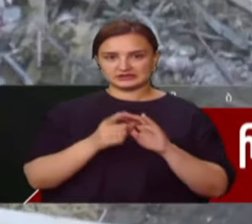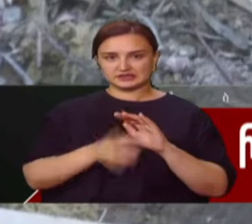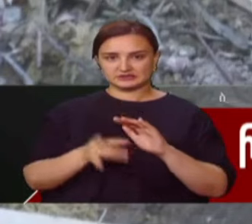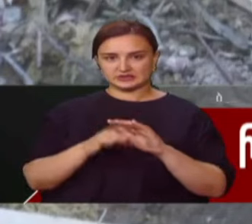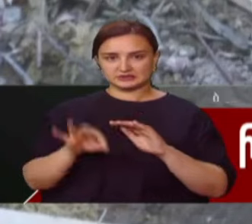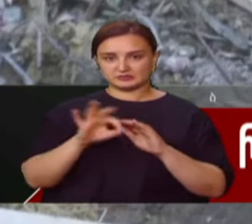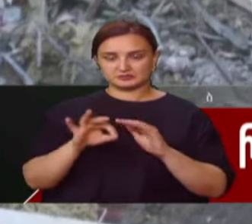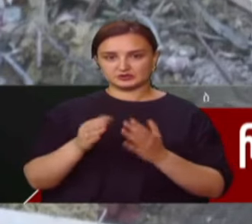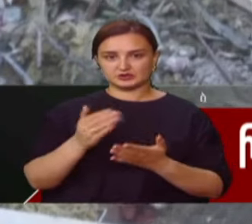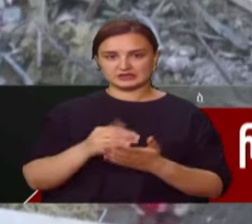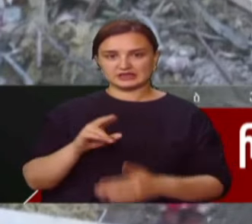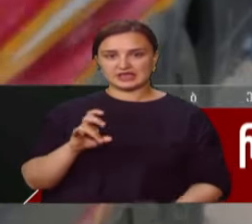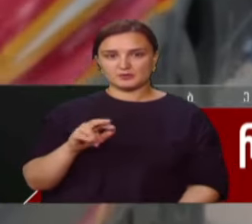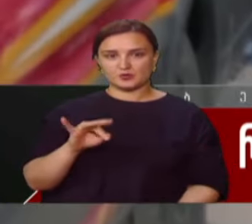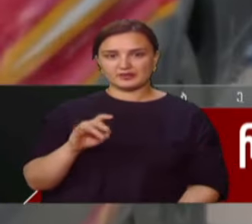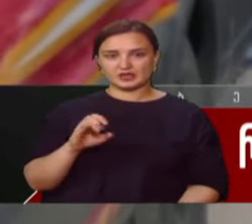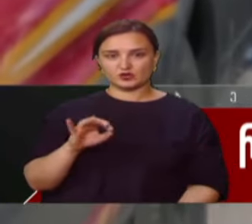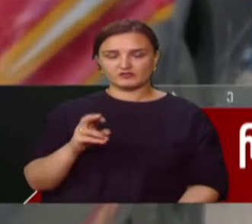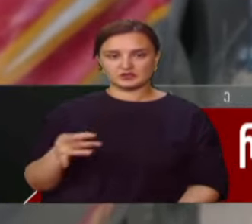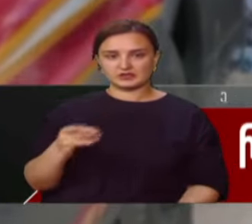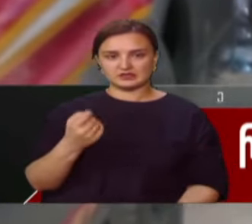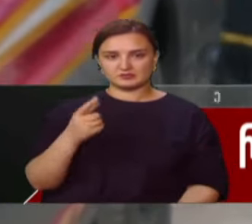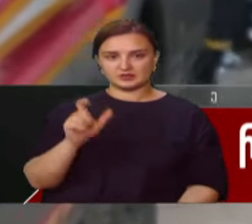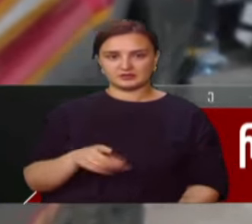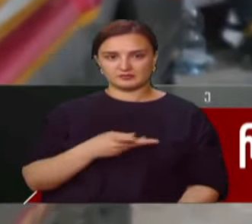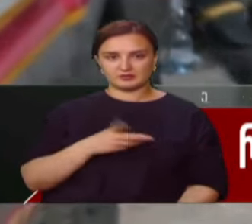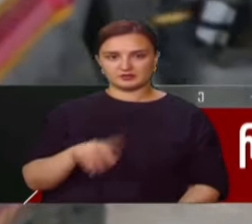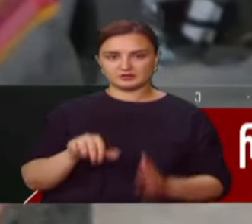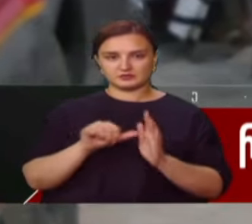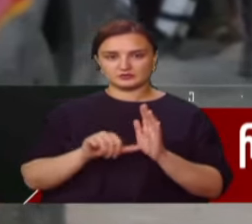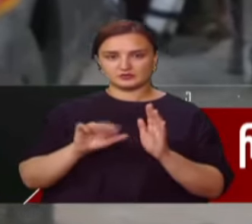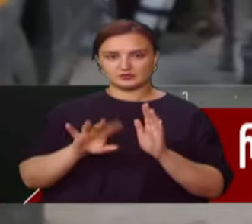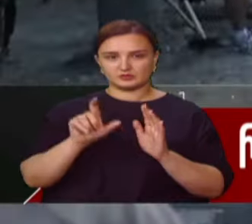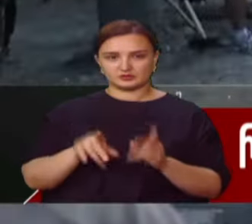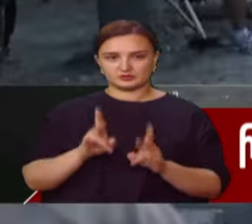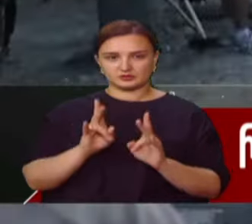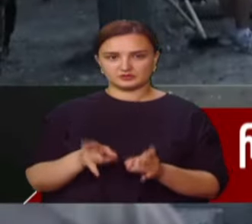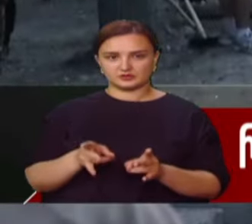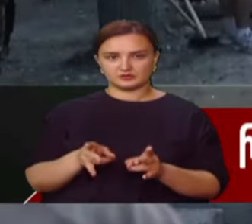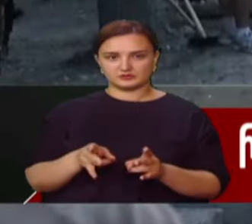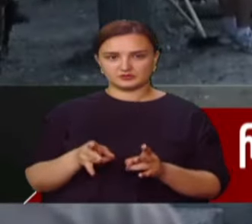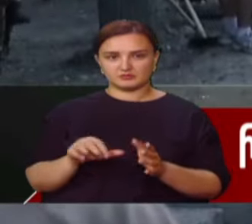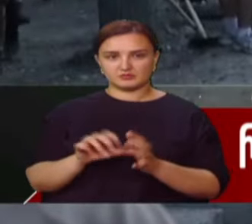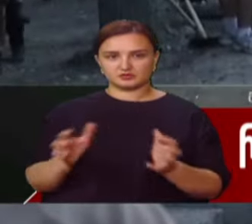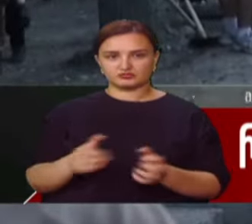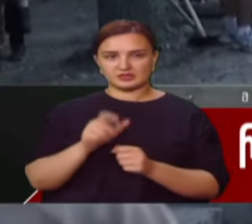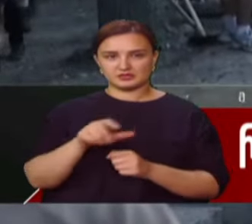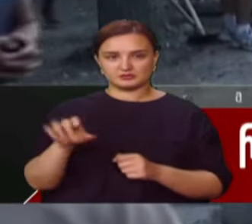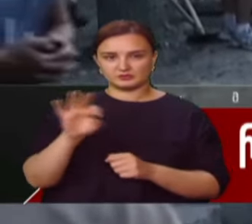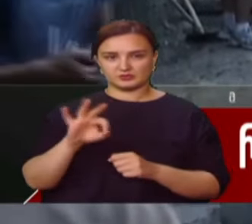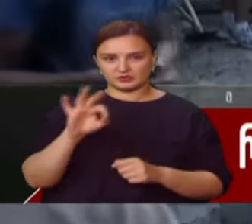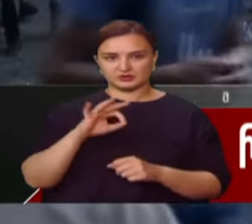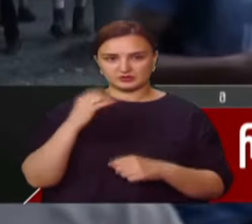თავდასხმების შედეგად დნიპროპეტროვსკის ოლქში სულ მცირე 11 ადამიანი დაიღუპა, 64 კი დაშავდა. Მაშველები ჩენილი ადამიანების